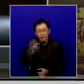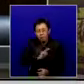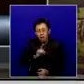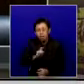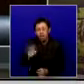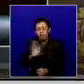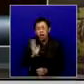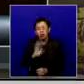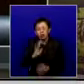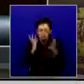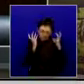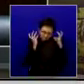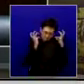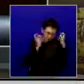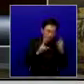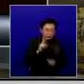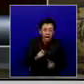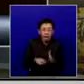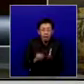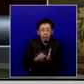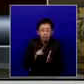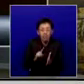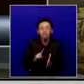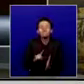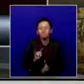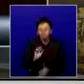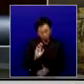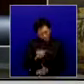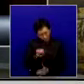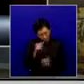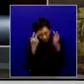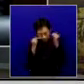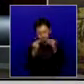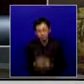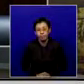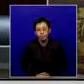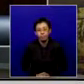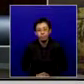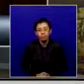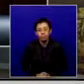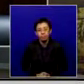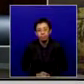แต่เขาต้องฆ่าตัวตายเพราะฝีมือน้ำมือของท่าน